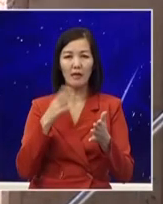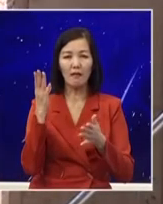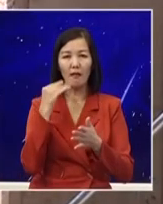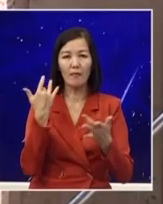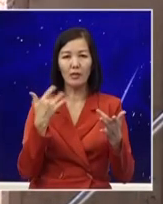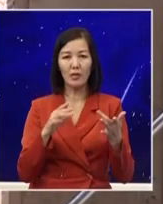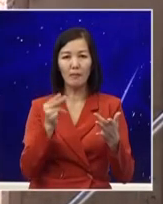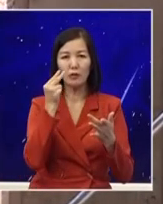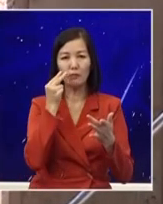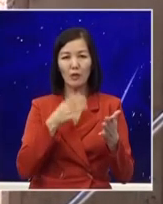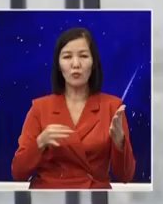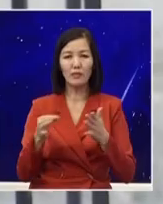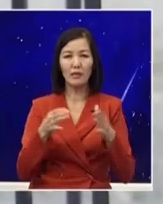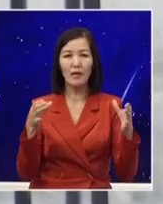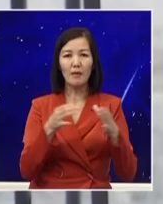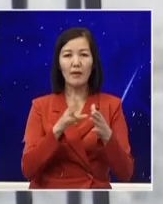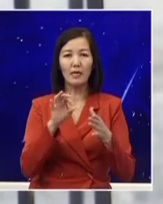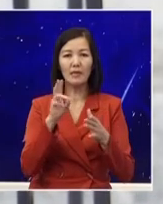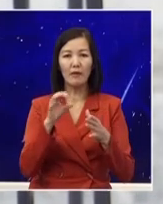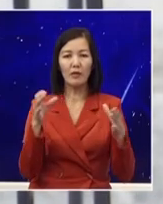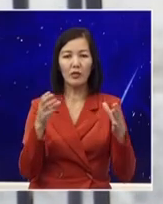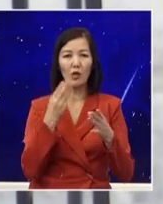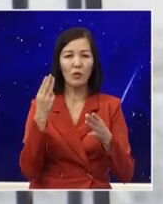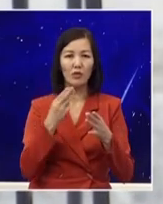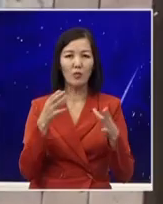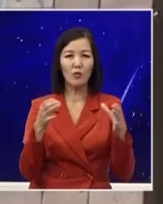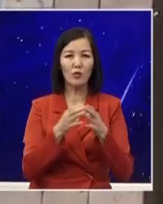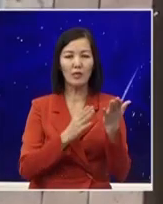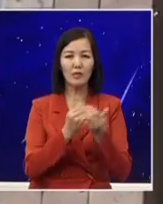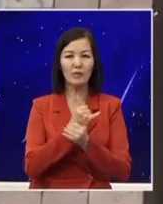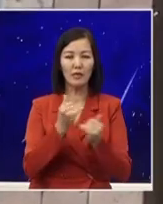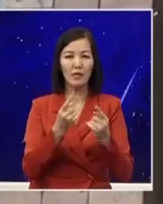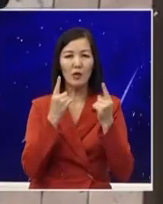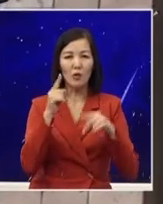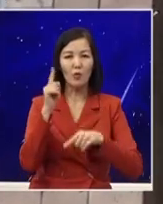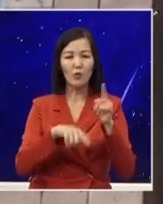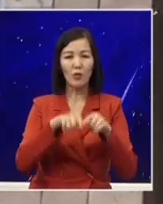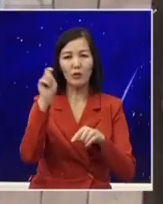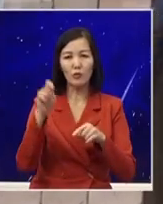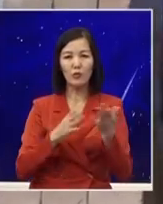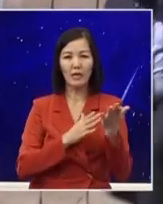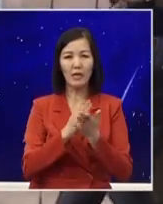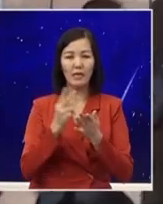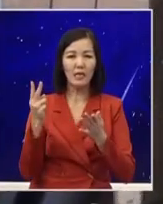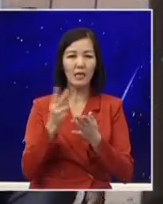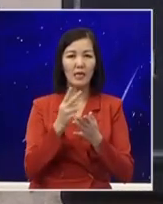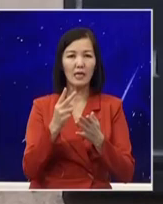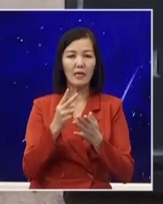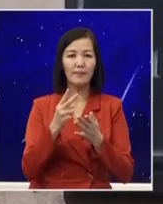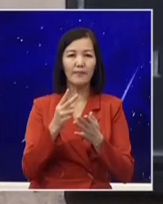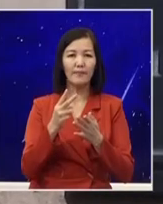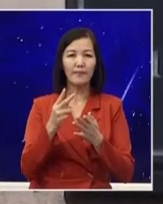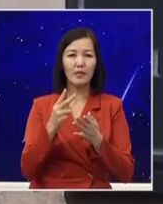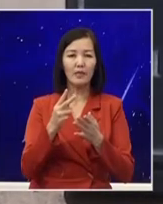Алматы, Жамбыл, Шымкент облыстарында партия, совет, шаруашылық органдарында қызмет атқарған. Отан соғысының ардагері,